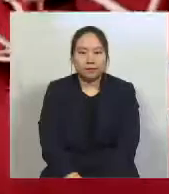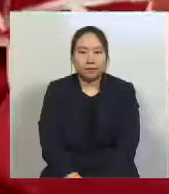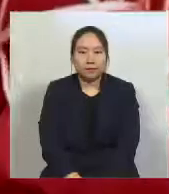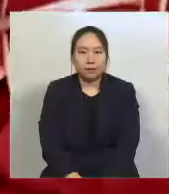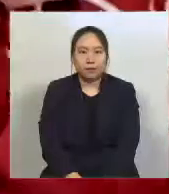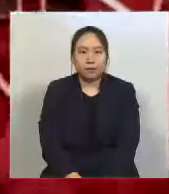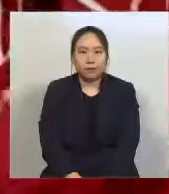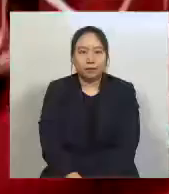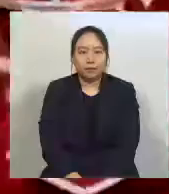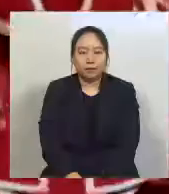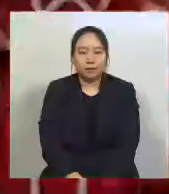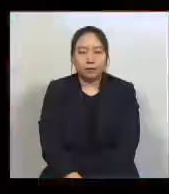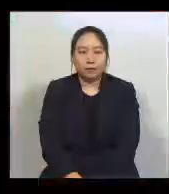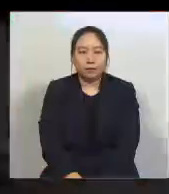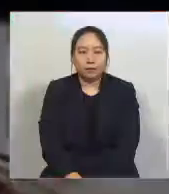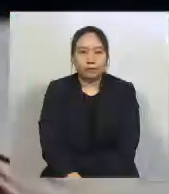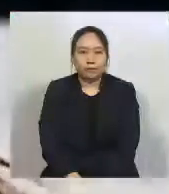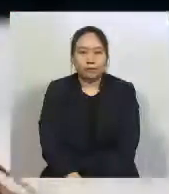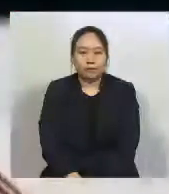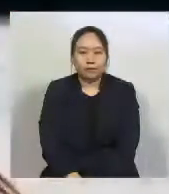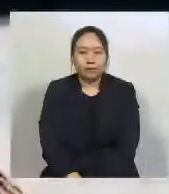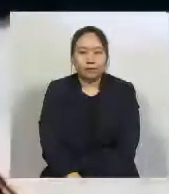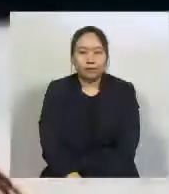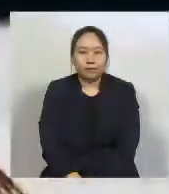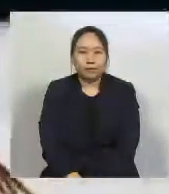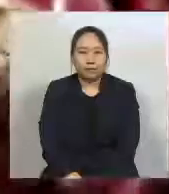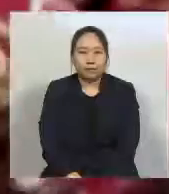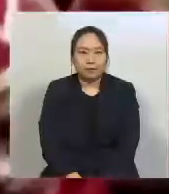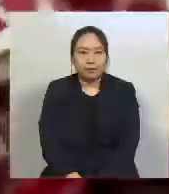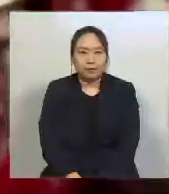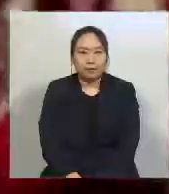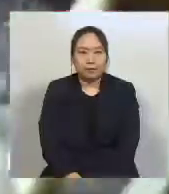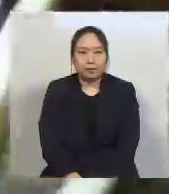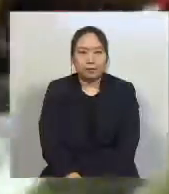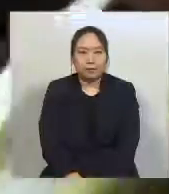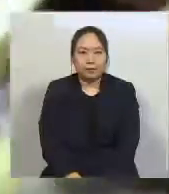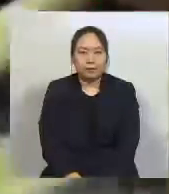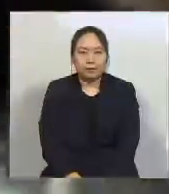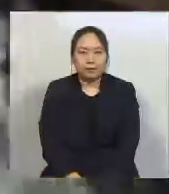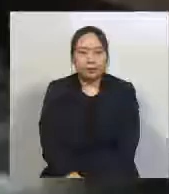งามชดช้อยลอยลัง